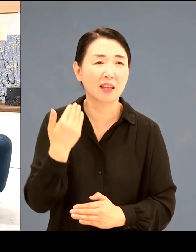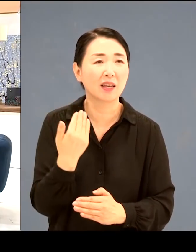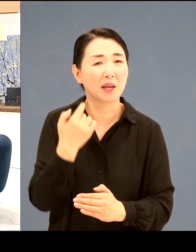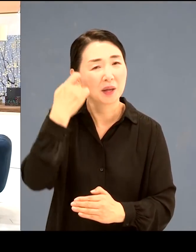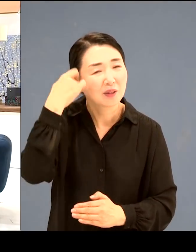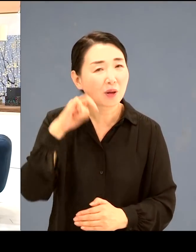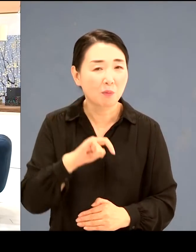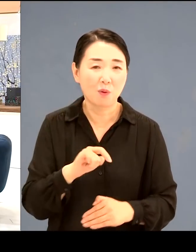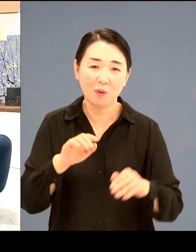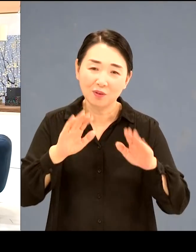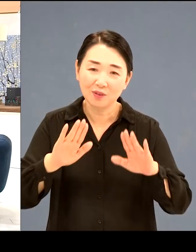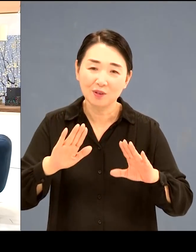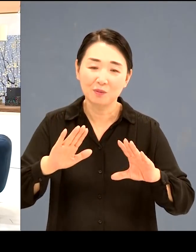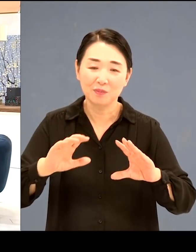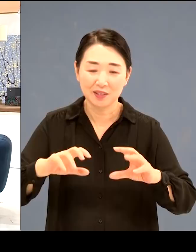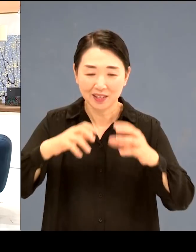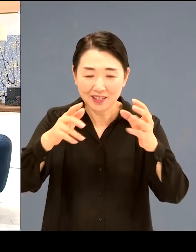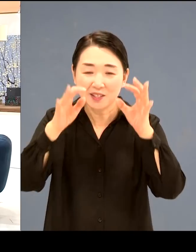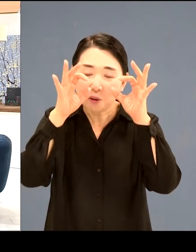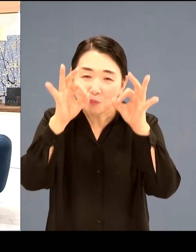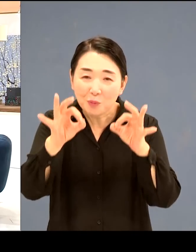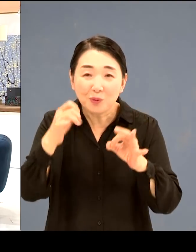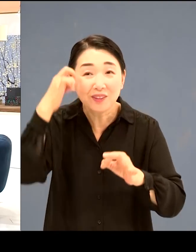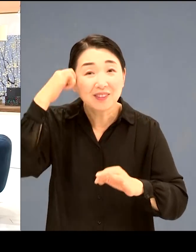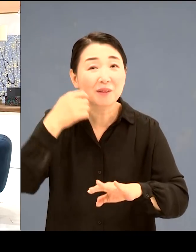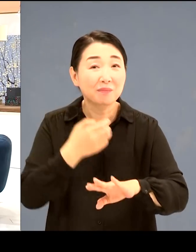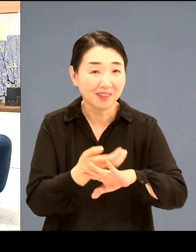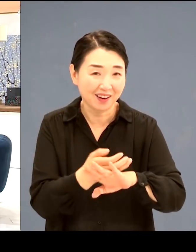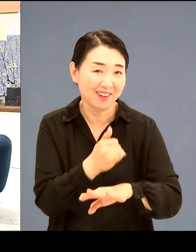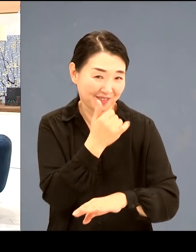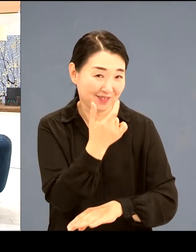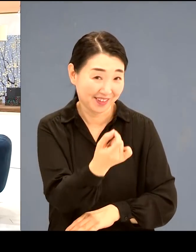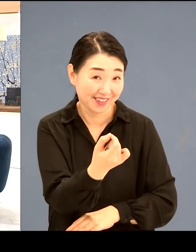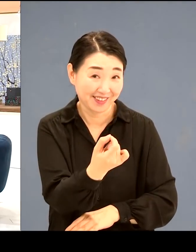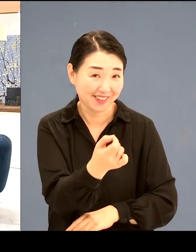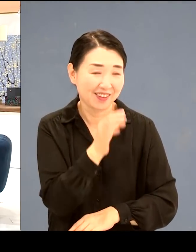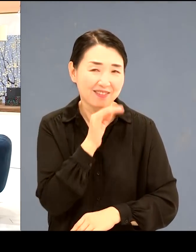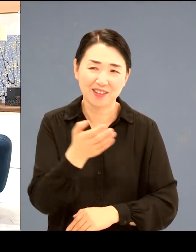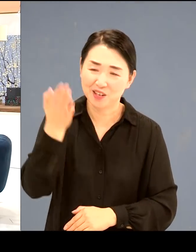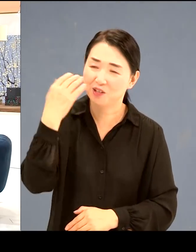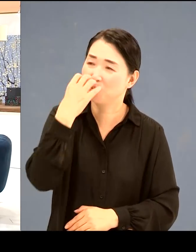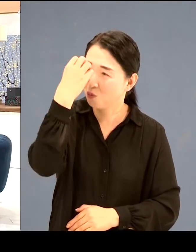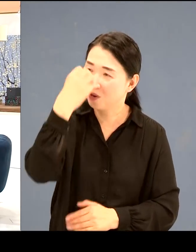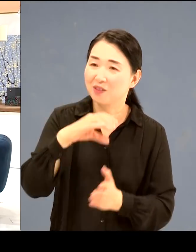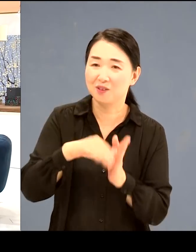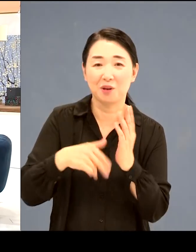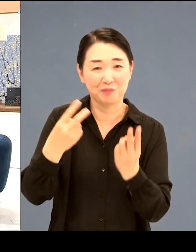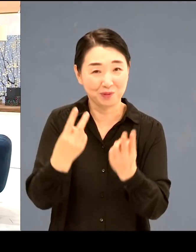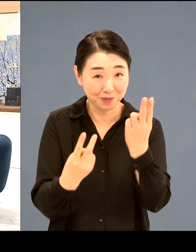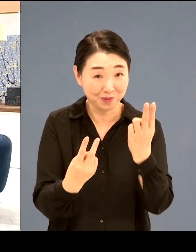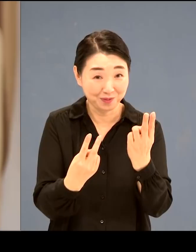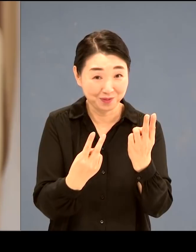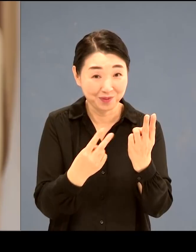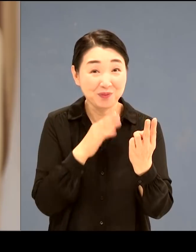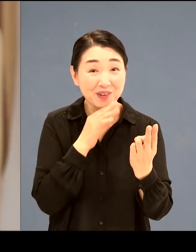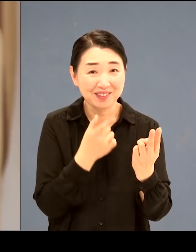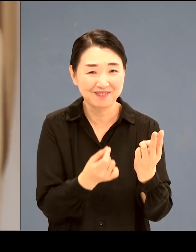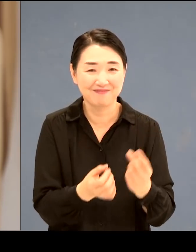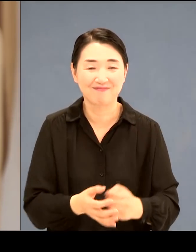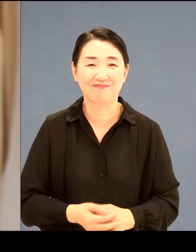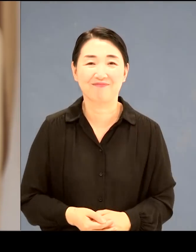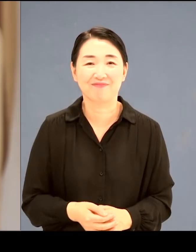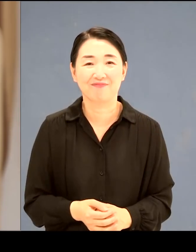보는 시선이 좀 달라졌구나. 네네. 뭐 이렇게 느끼는 순간순간들이 있었을 것 같아요. 네네. 예전에 나의 교만했던 시절과 비교하면서.